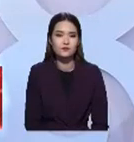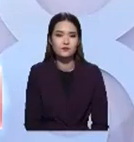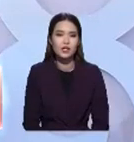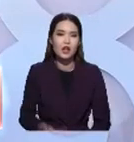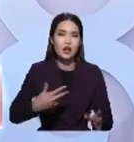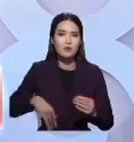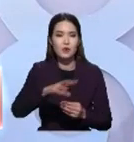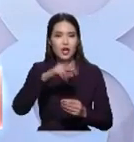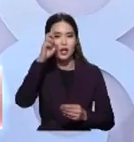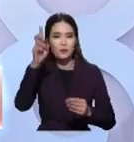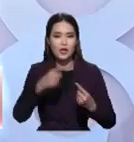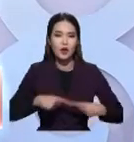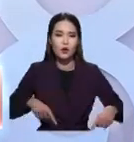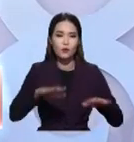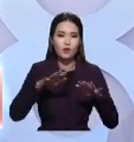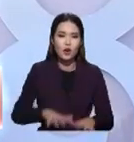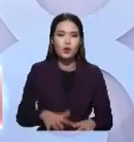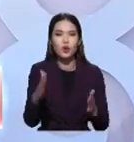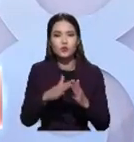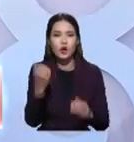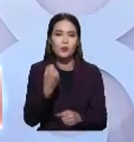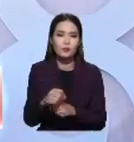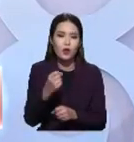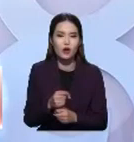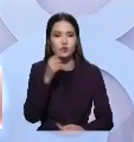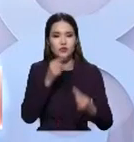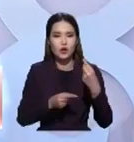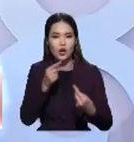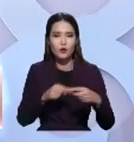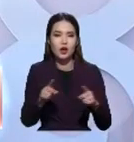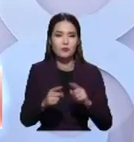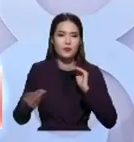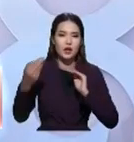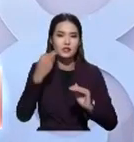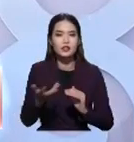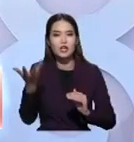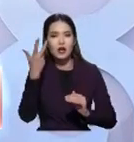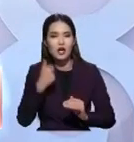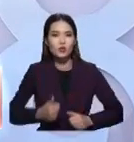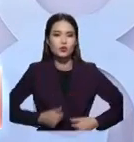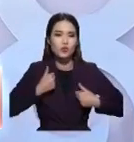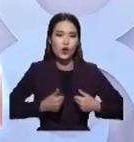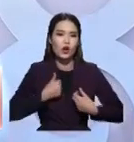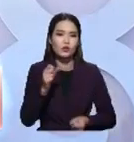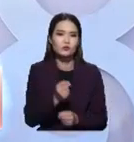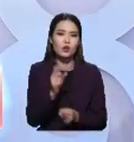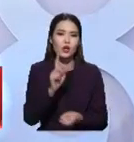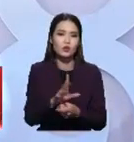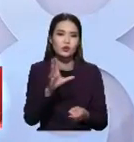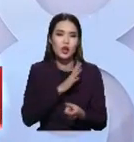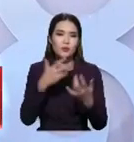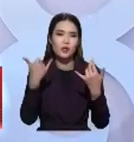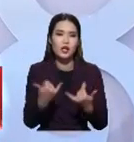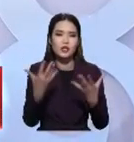Барлық мемлекеттік органдар тұрмыстағы зорлық-зомбылықпен күресуде немесе алдын алуға қандай да бір үлес қосуы керек. Бірақ қазіргі уақытта